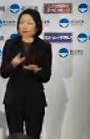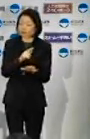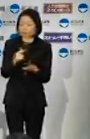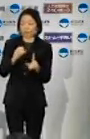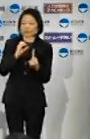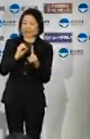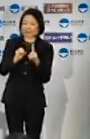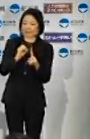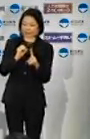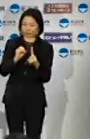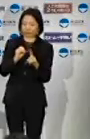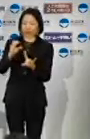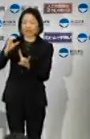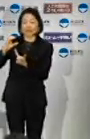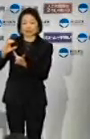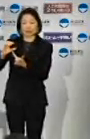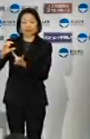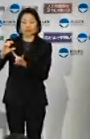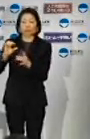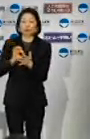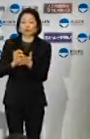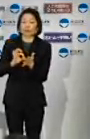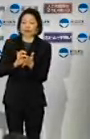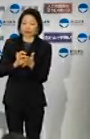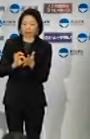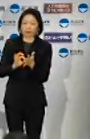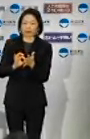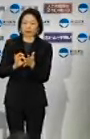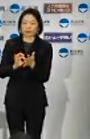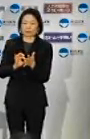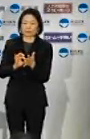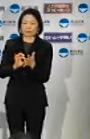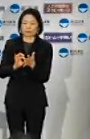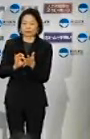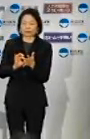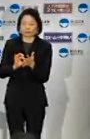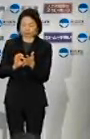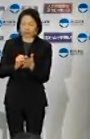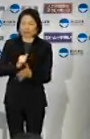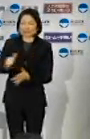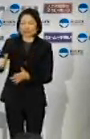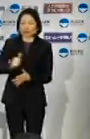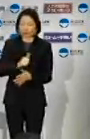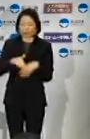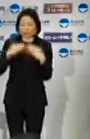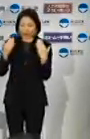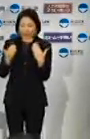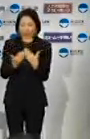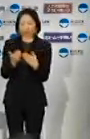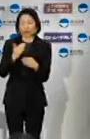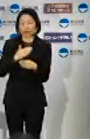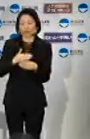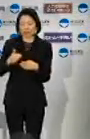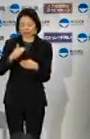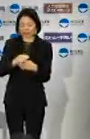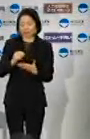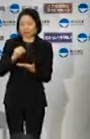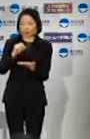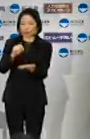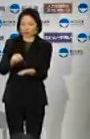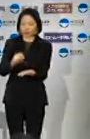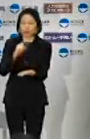デジタルといいますか ICT を使って、その移動全体をサービスとして提供するっていう概念